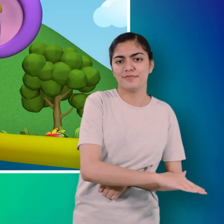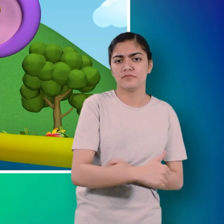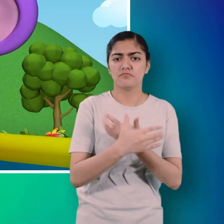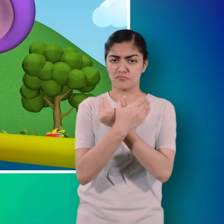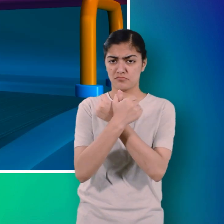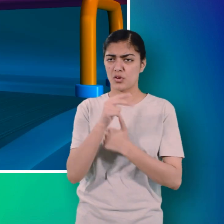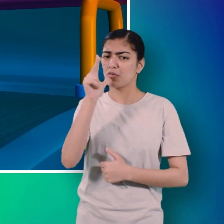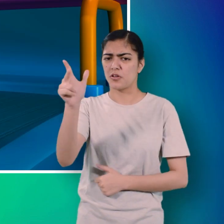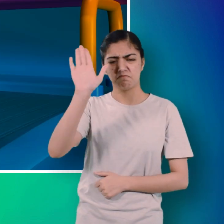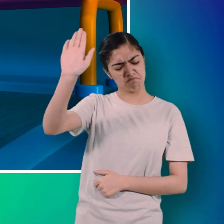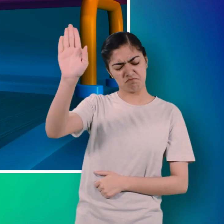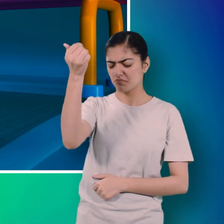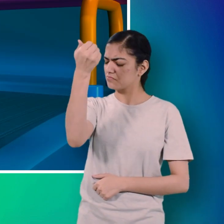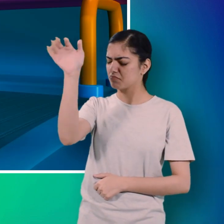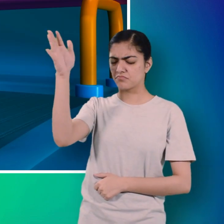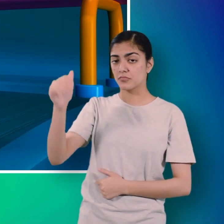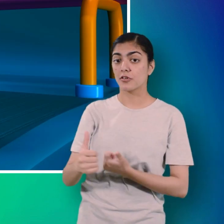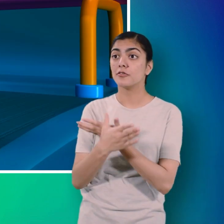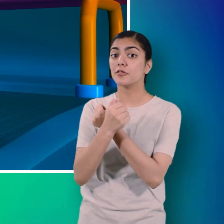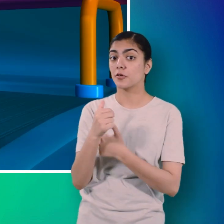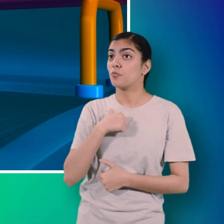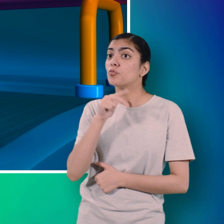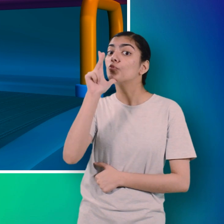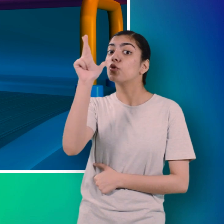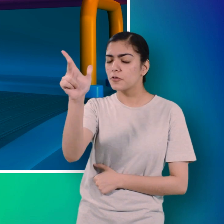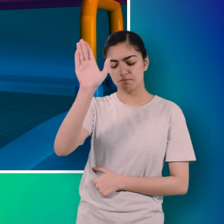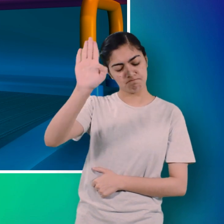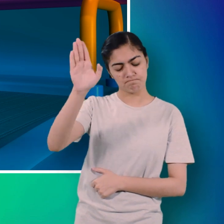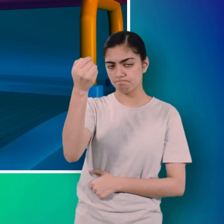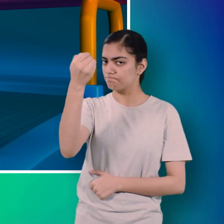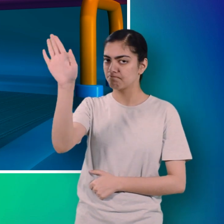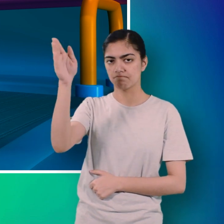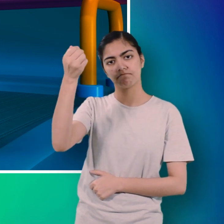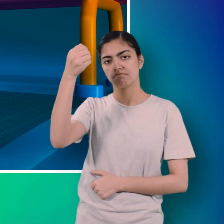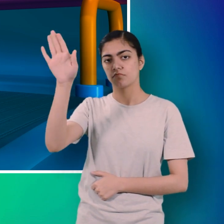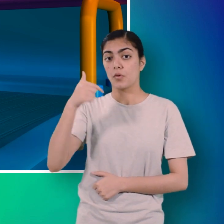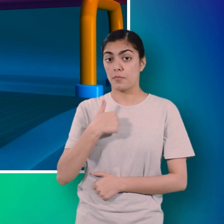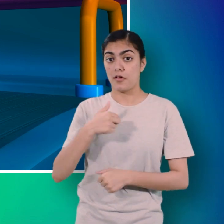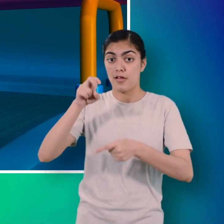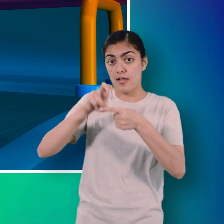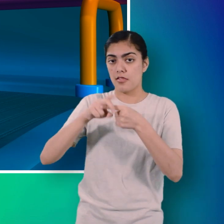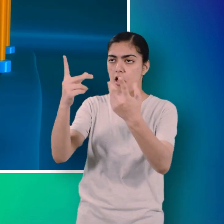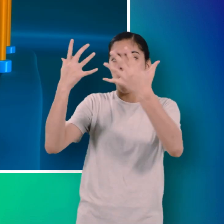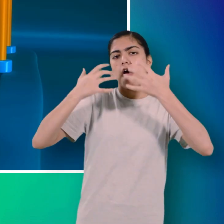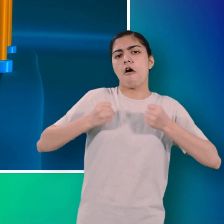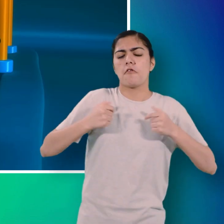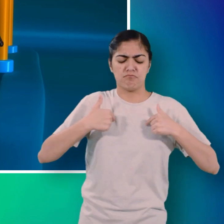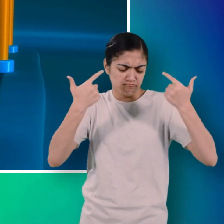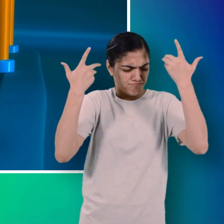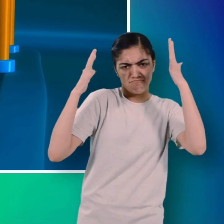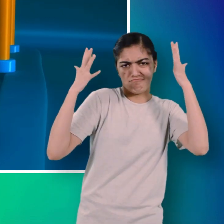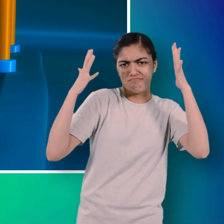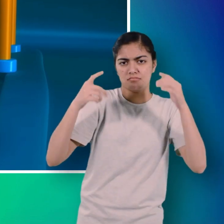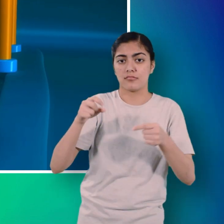आजा मेरे पास। तितली बोली हट बदमाश, तितली बोली हट बदमाश, हट बदमाश